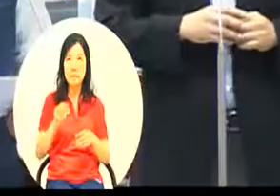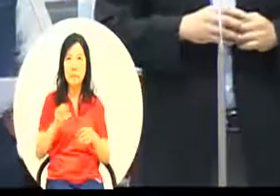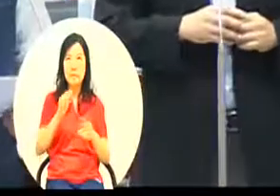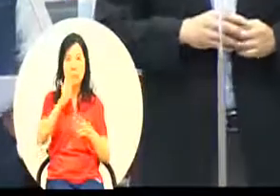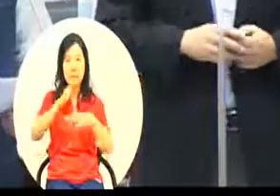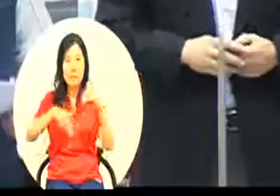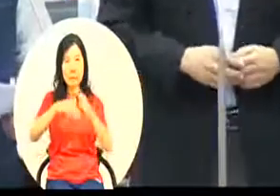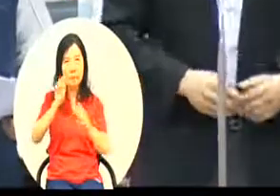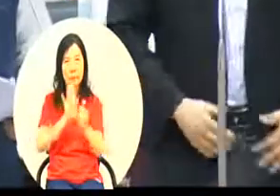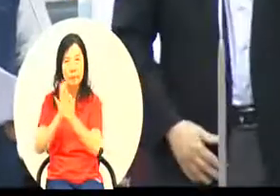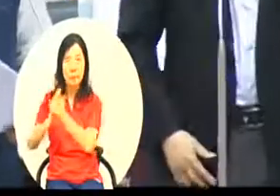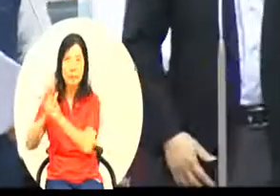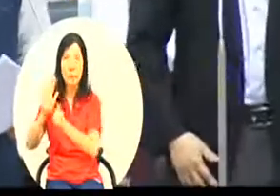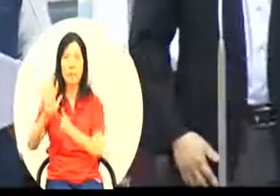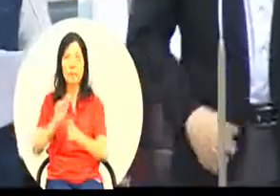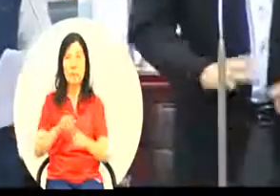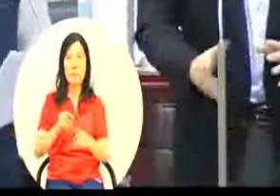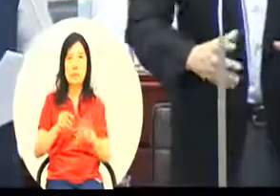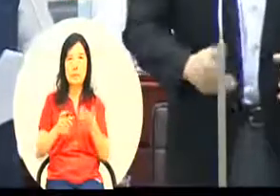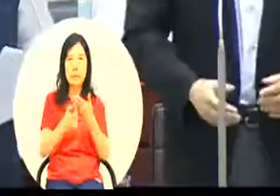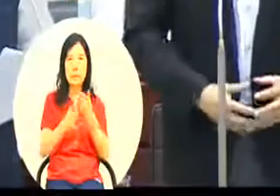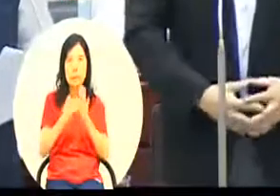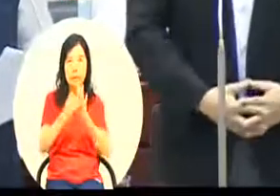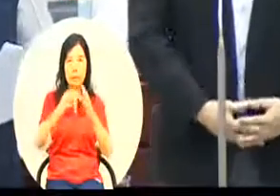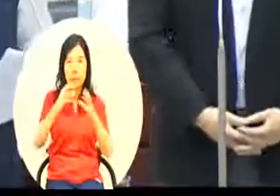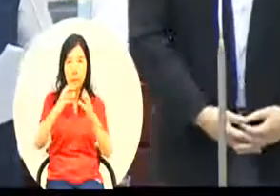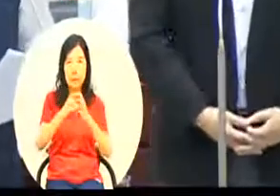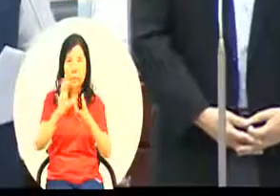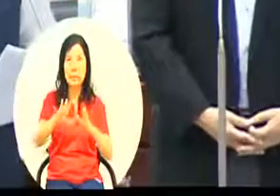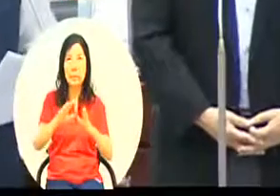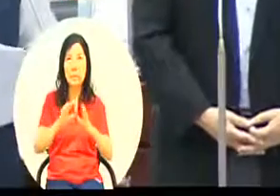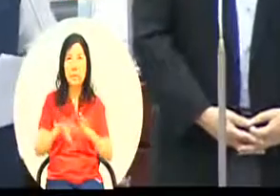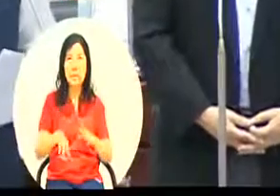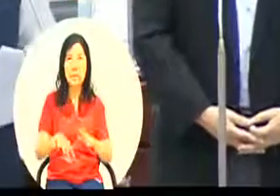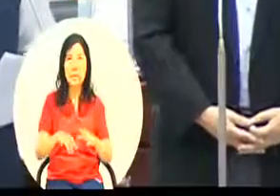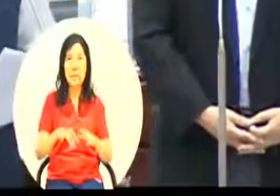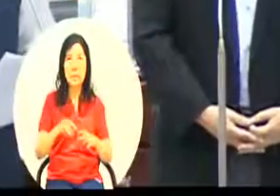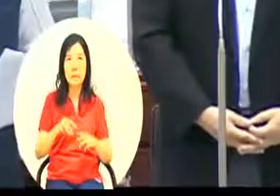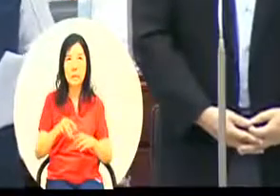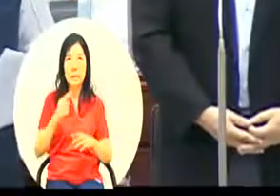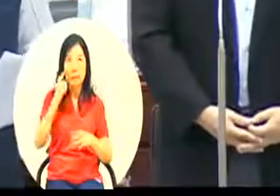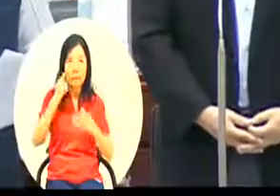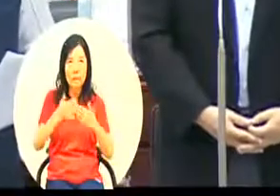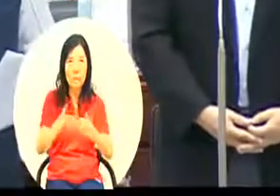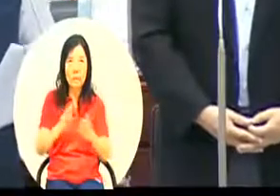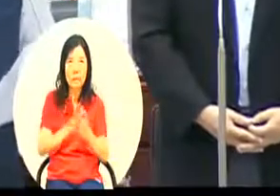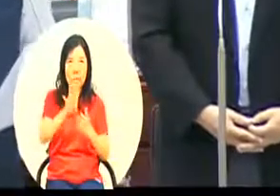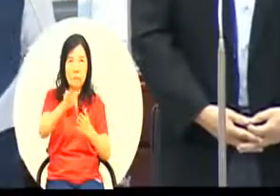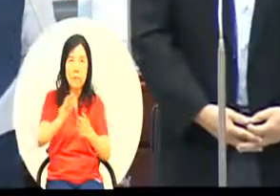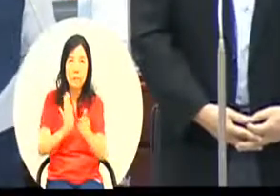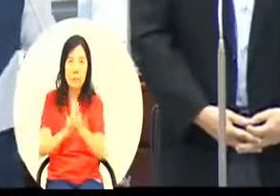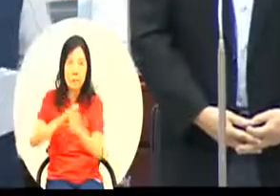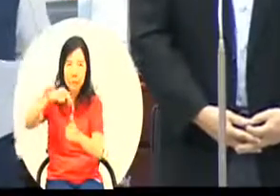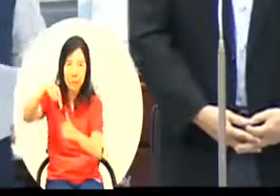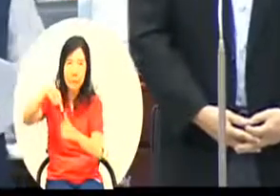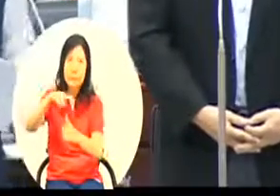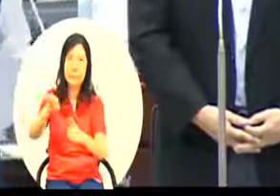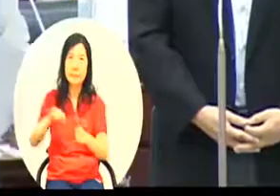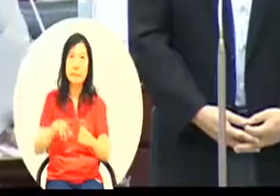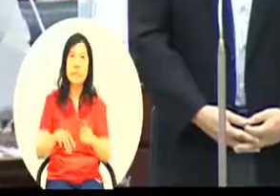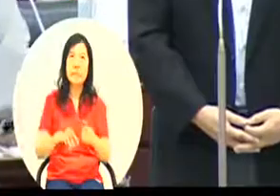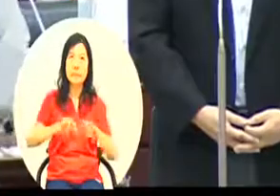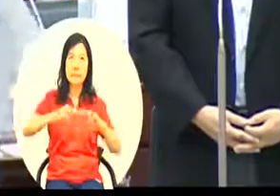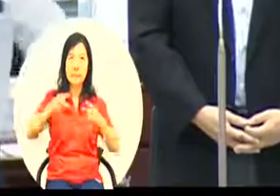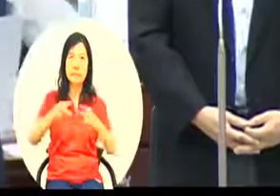成的。 OK， 我们毒品防治局的目标， 简单的描述就这样， 是在反而是注重后续他们如何辅导他们。 对 ，OK，